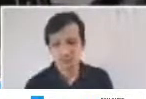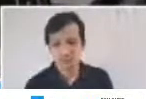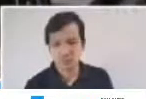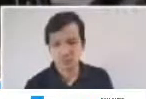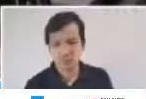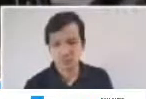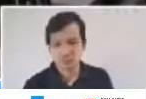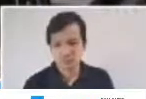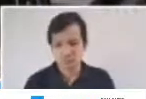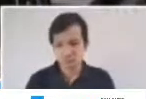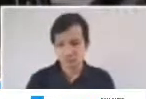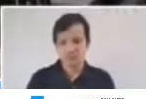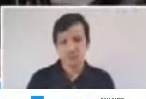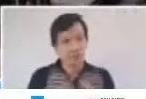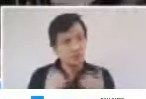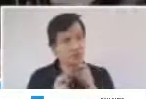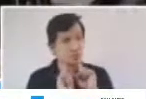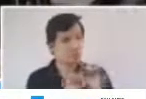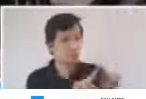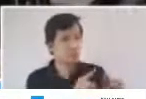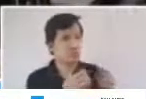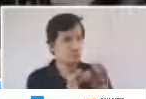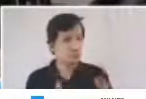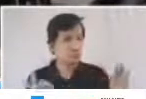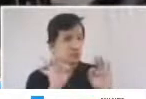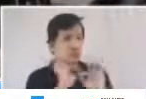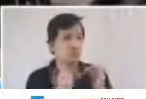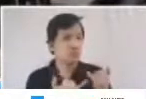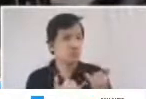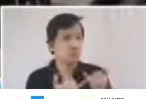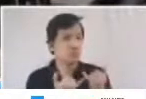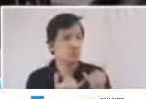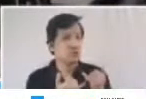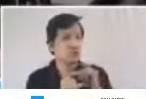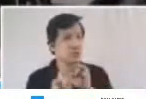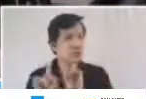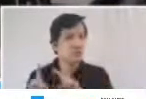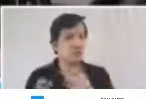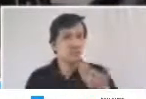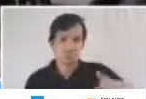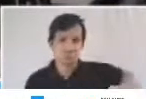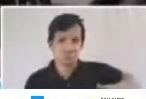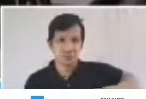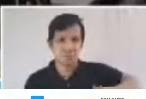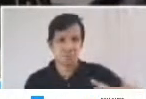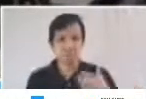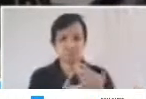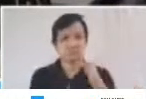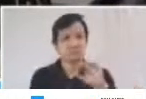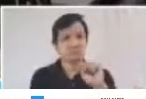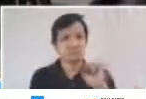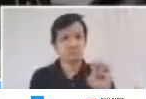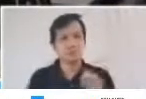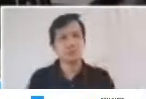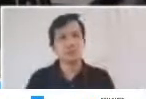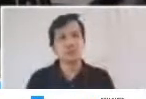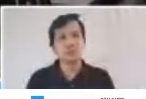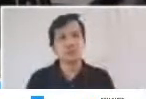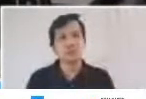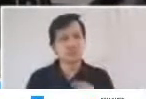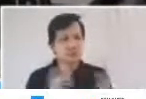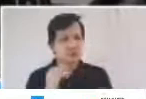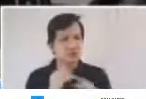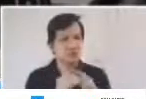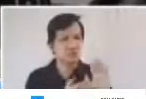Situational Report, ito po yung nilalabas namin araw-araw. We publish it every day. We post it in our website, in our social media